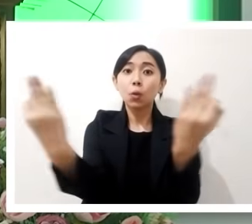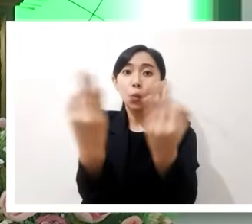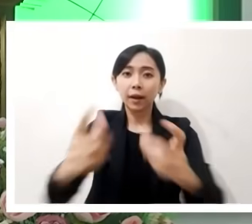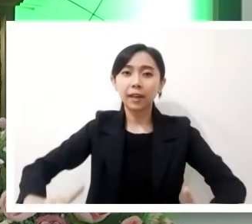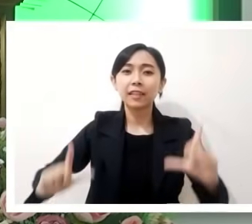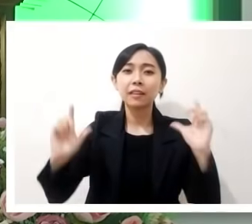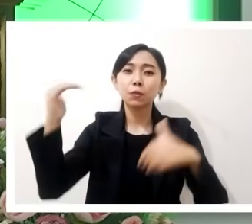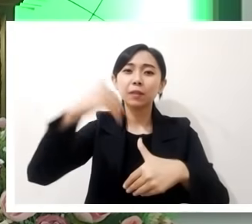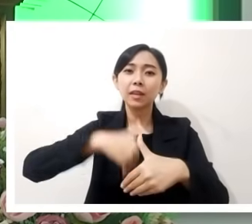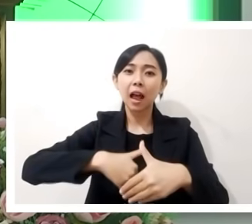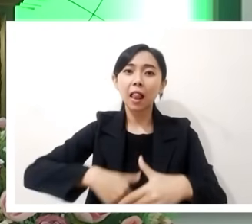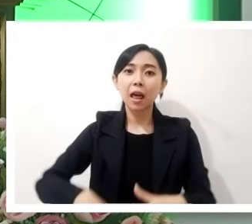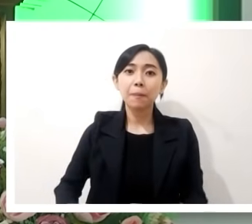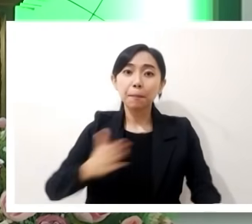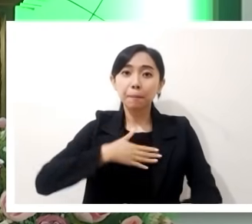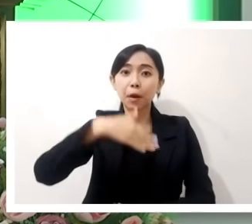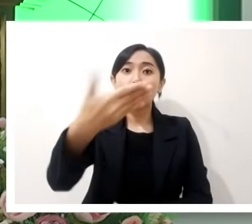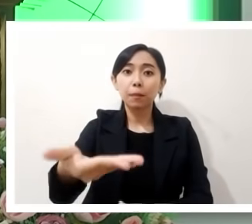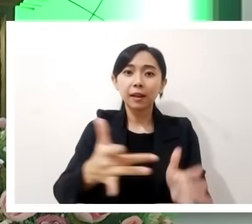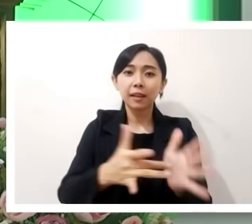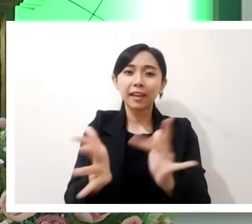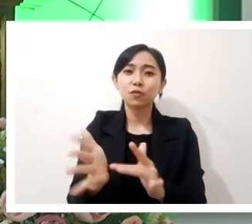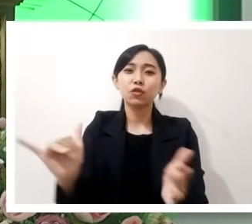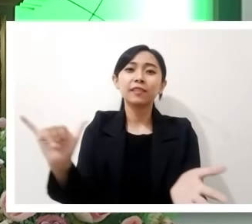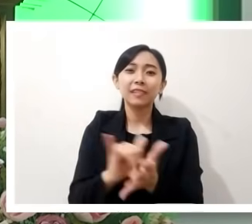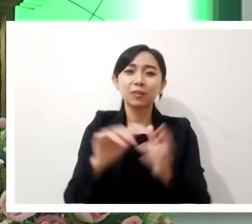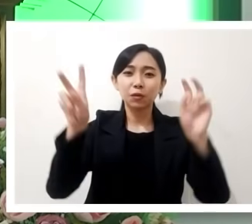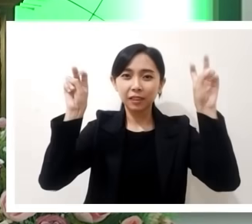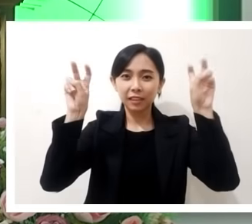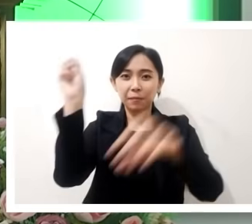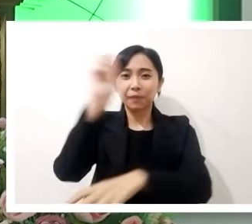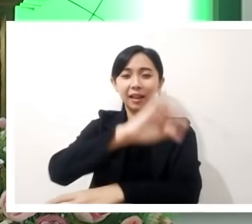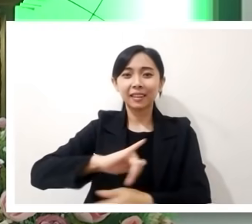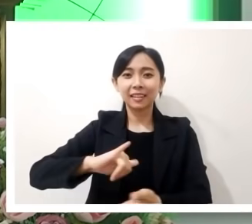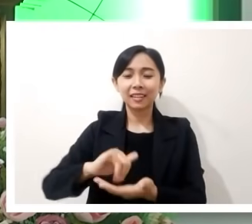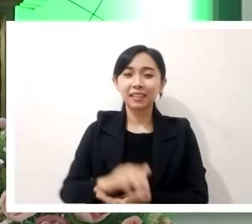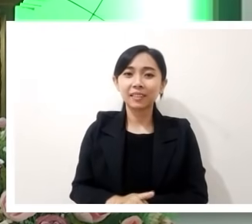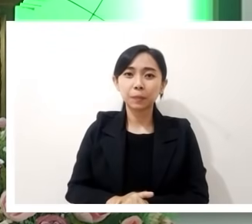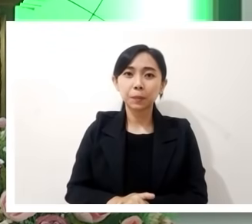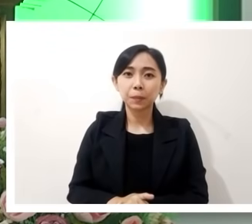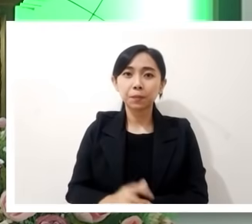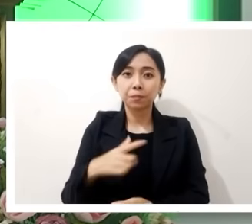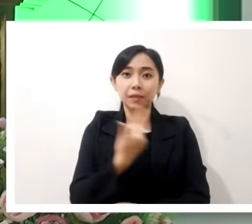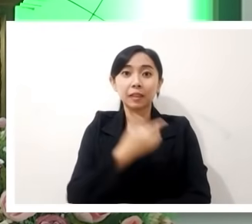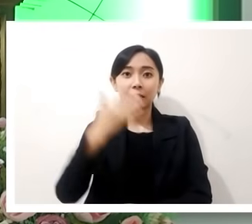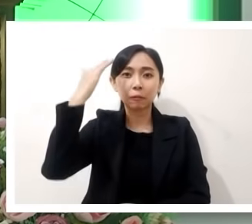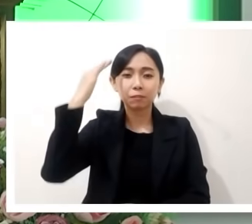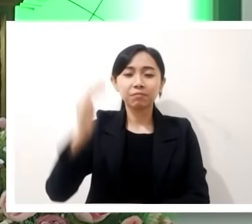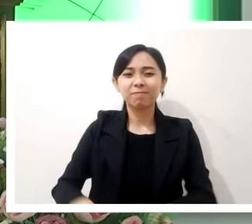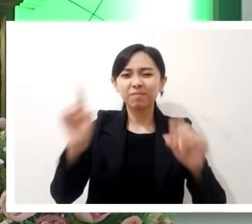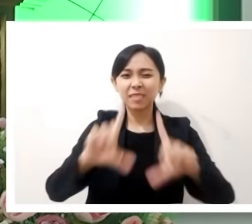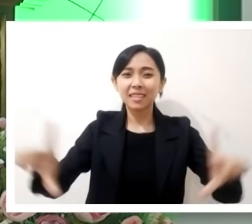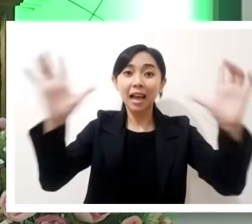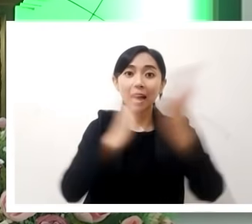nilai pengorbanan Kristus, itulah tema kebaktian kita hari ini. Kita tahu bahwa karena begitu besar kasih Allah